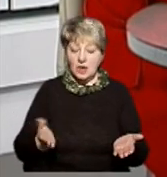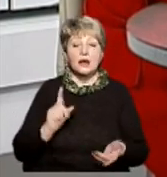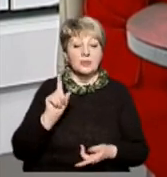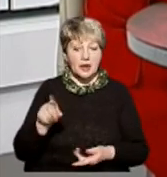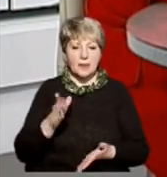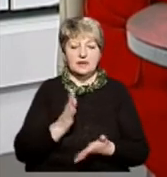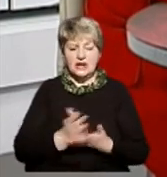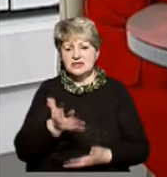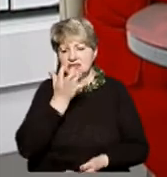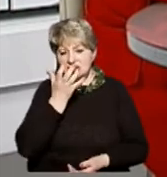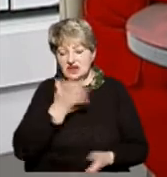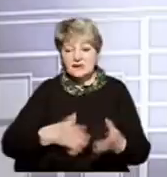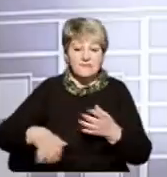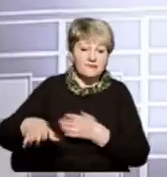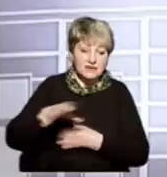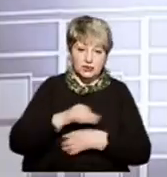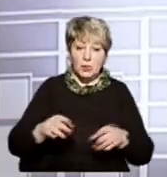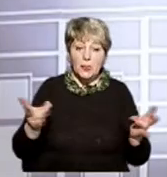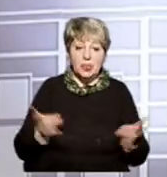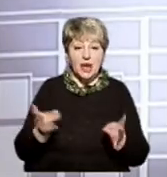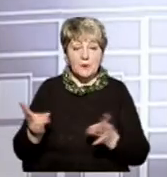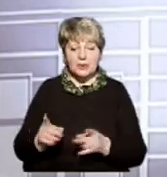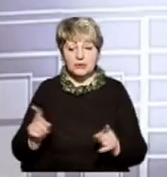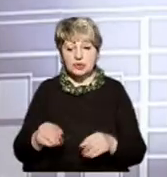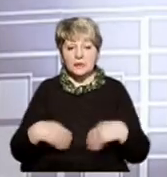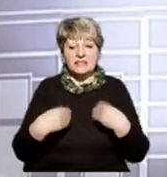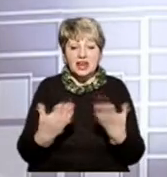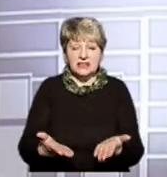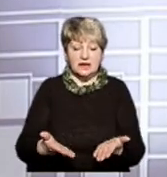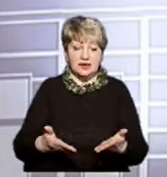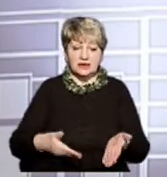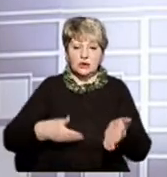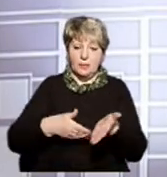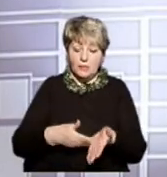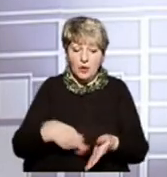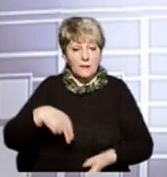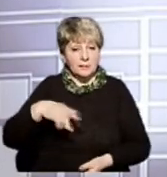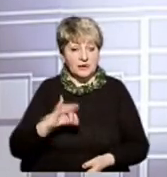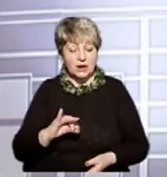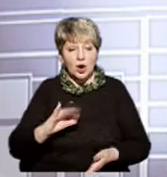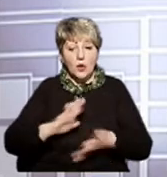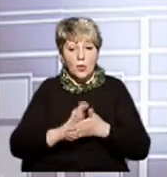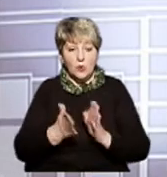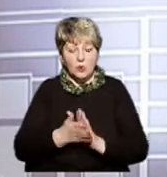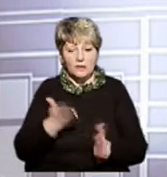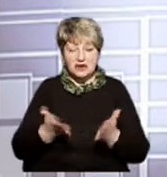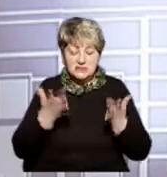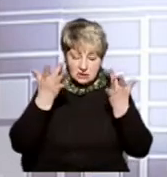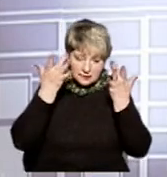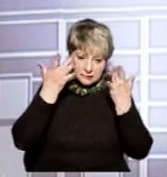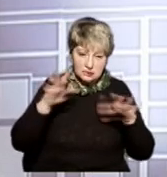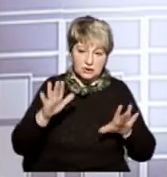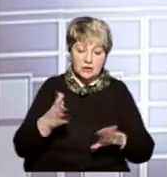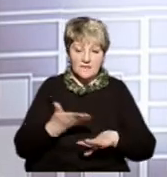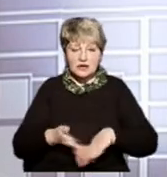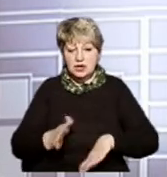там є кисень, там є все необхідне для того, щоб надавати допомогу при умові, якщо нам прийдеться народжувати жінок в підвальному